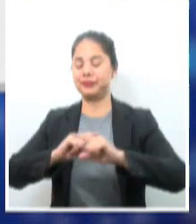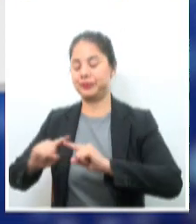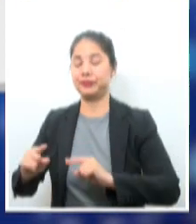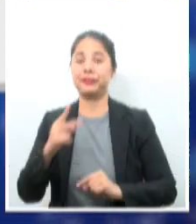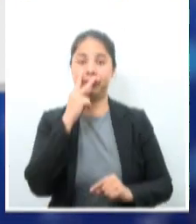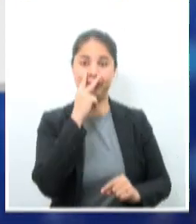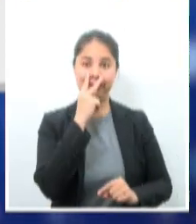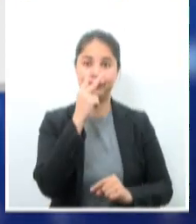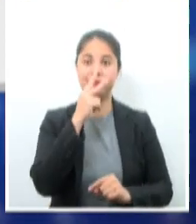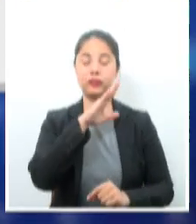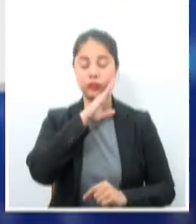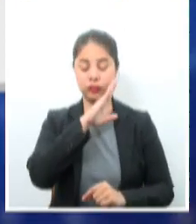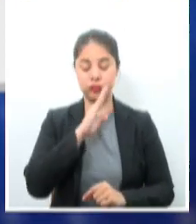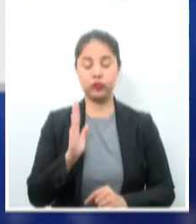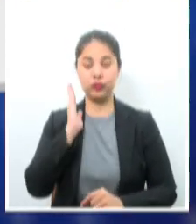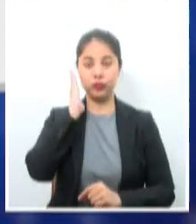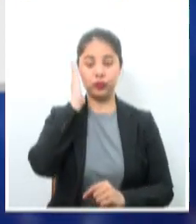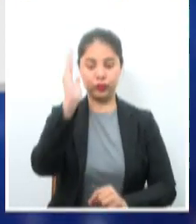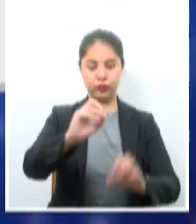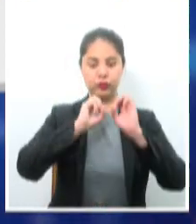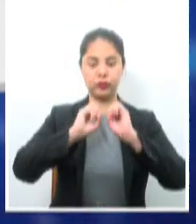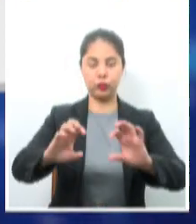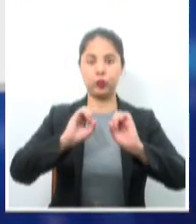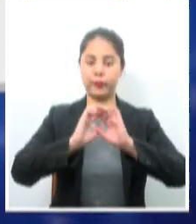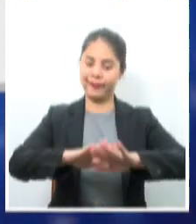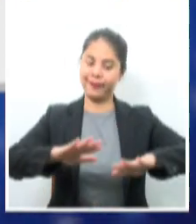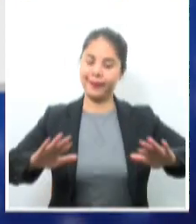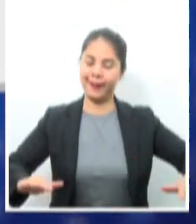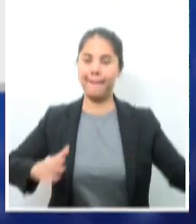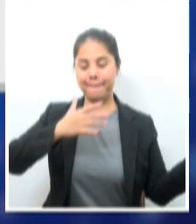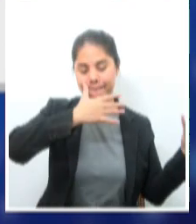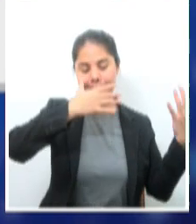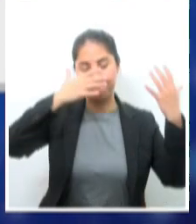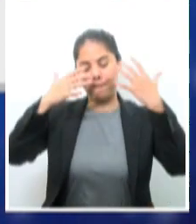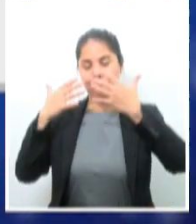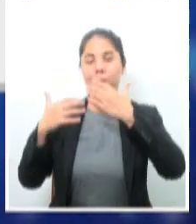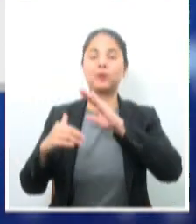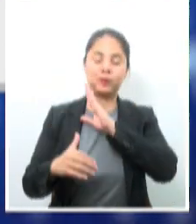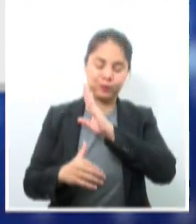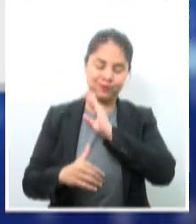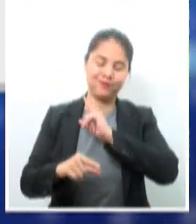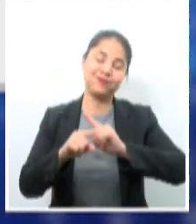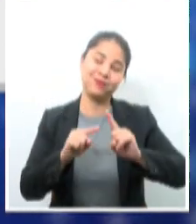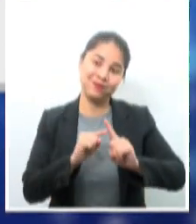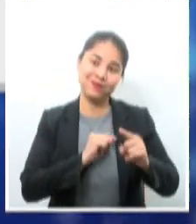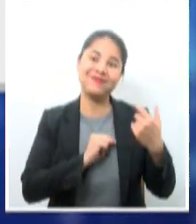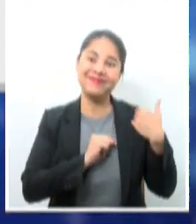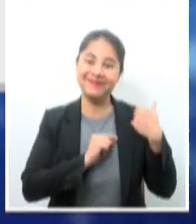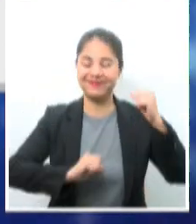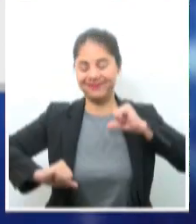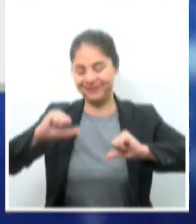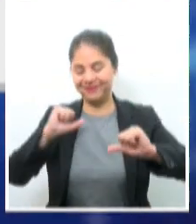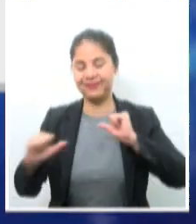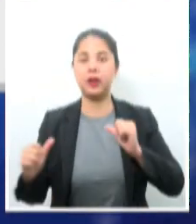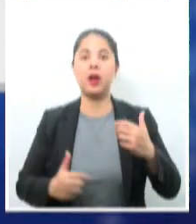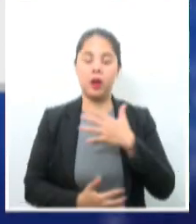ต้องบอกเลยว่าถ้าเอาไปปรับใช้ในการจัดการเรียนรู้อาจให้ผู้เรียนแสดงบทบาทสมมุติหรือมีการเคลื่อนไหวและนอกจากนั้นนะครับในส่วนสังคม